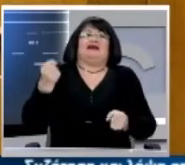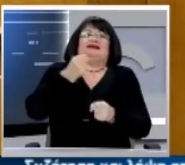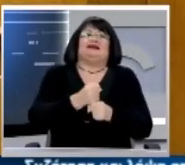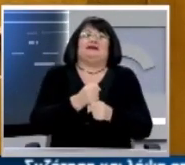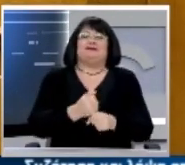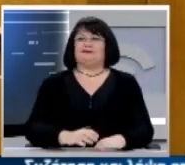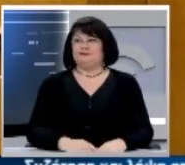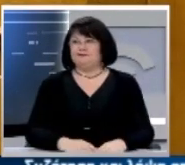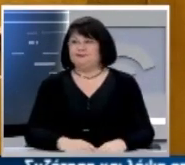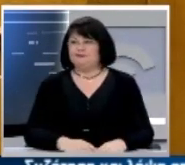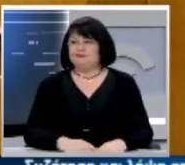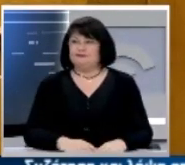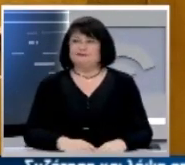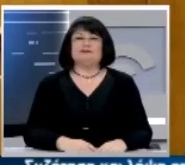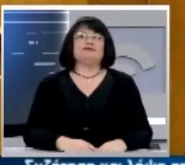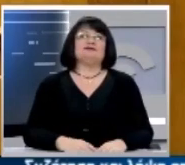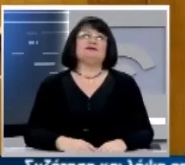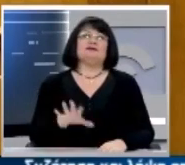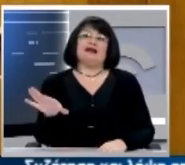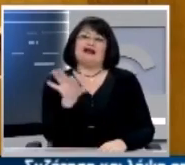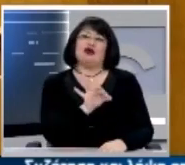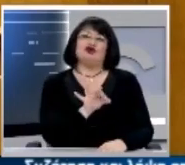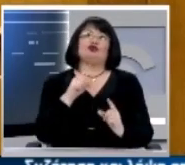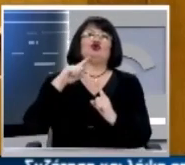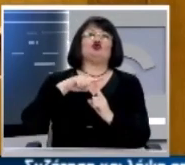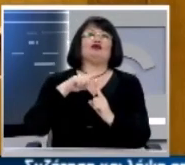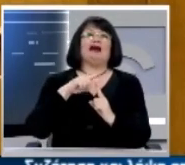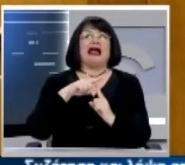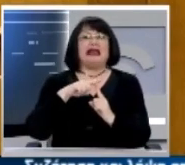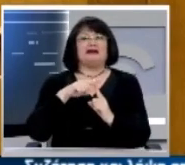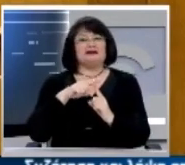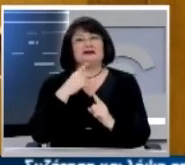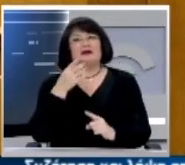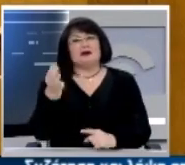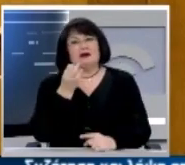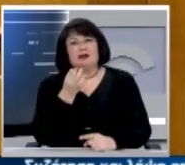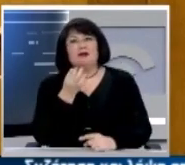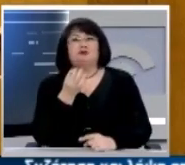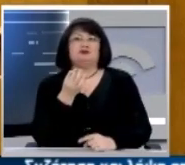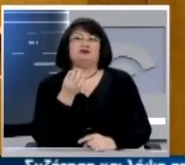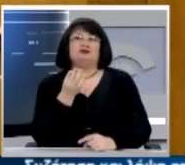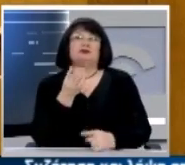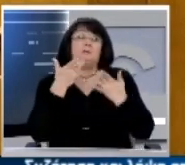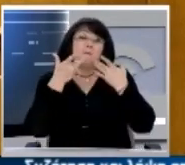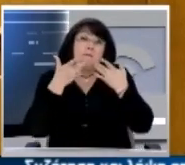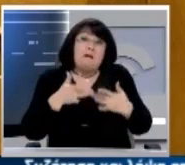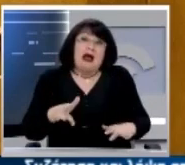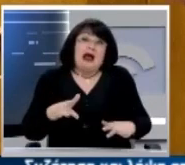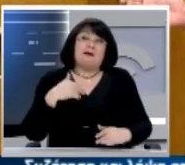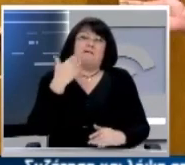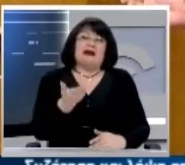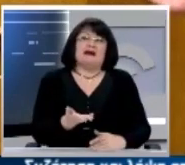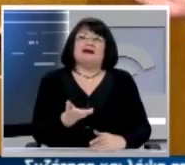μάτι και τον διορισμό του κυρίου Τσουβάλα που πρώτα ζήταγε την παρέτησή του, στη συνέχεια τον